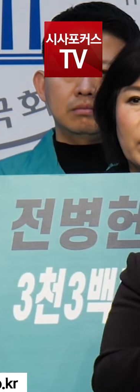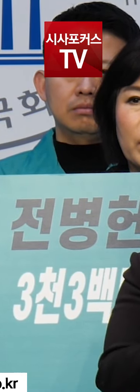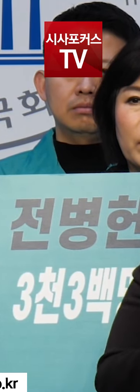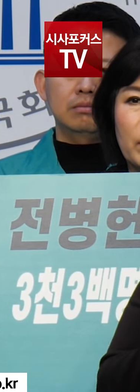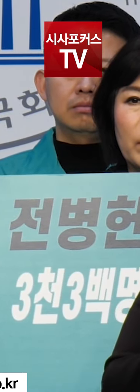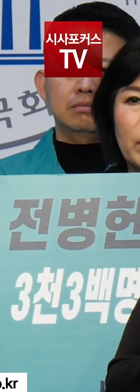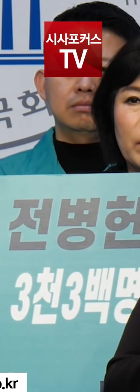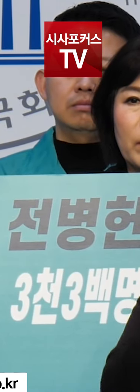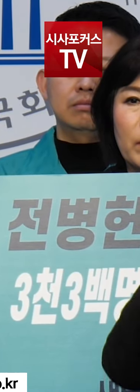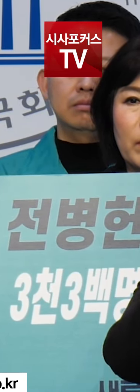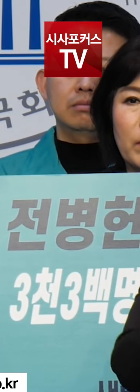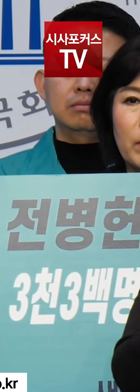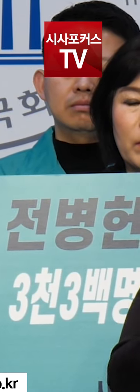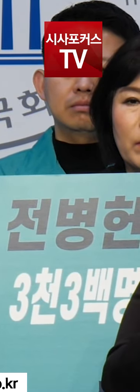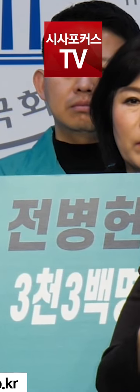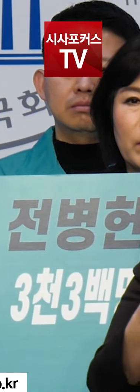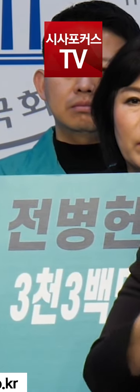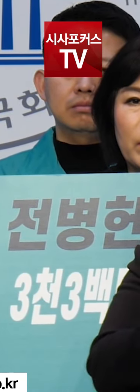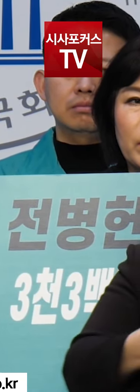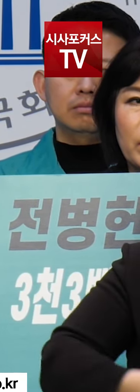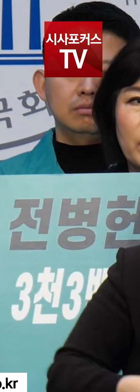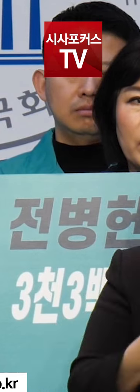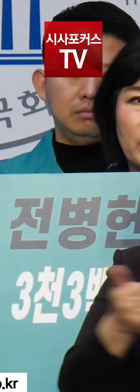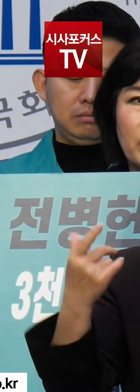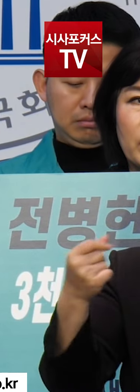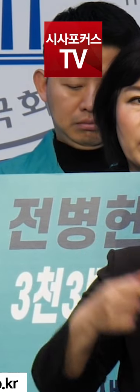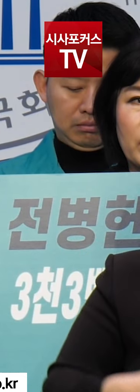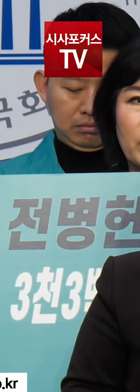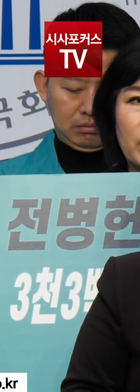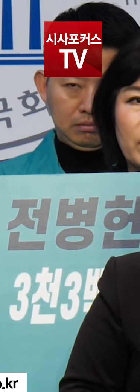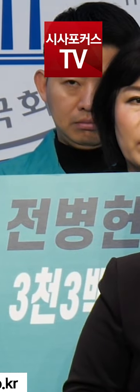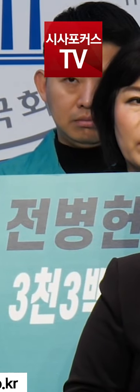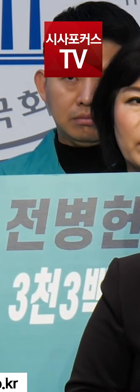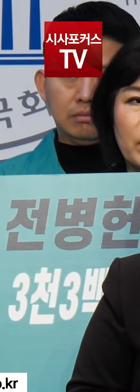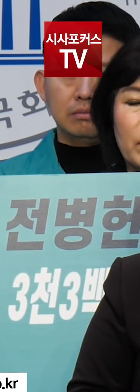지금 총선 국면의 본질은 말로 내세운